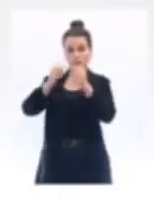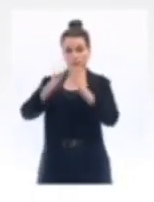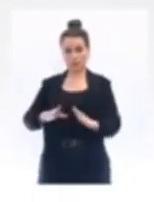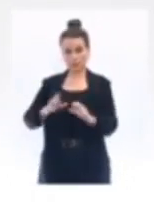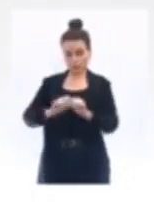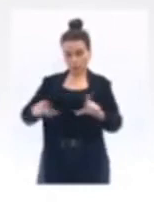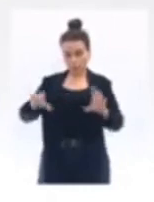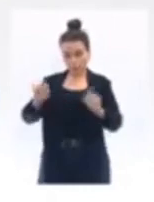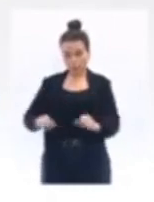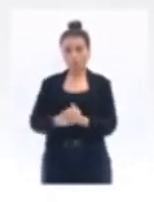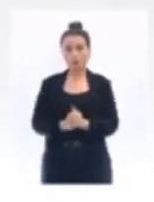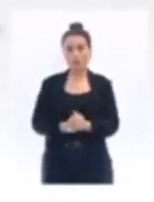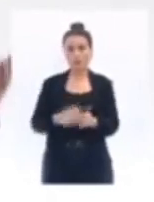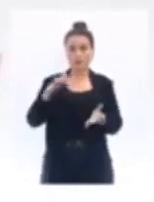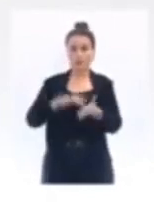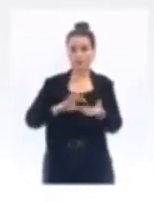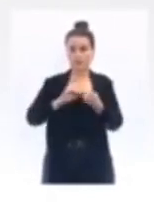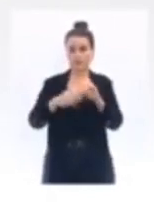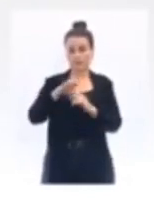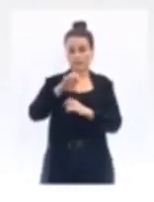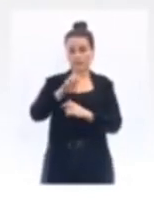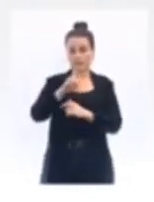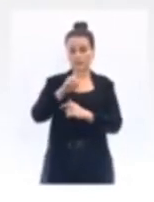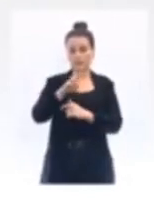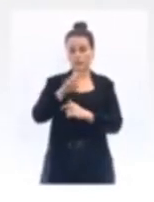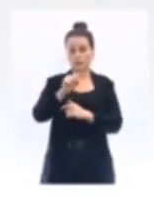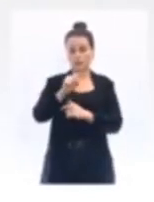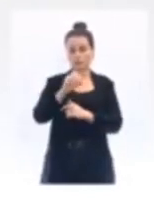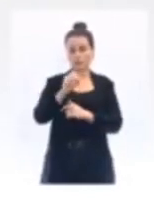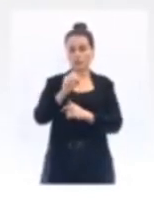Vous allez avoir le phénomène de certains élèves qui ne viendront